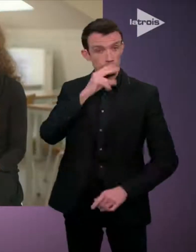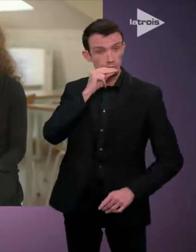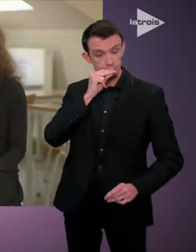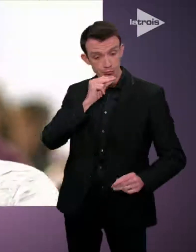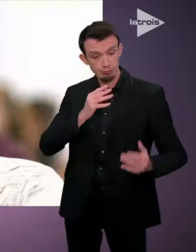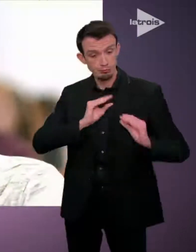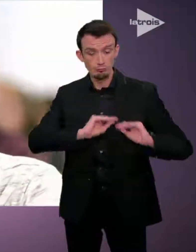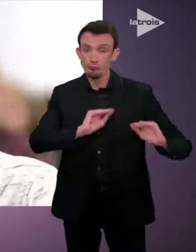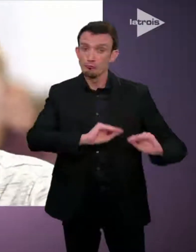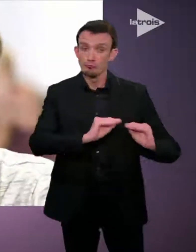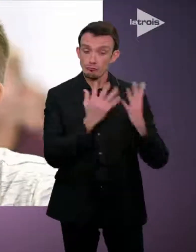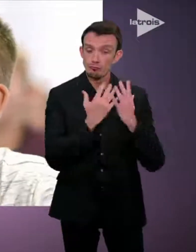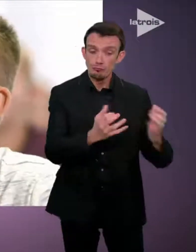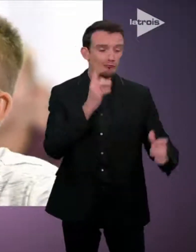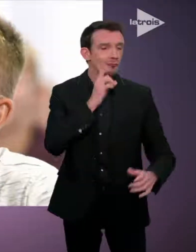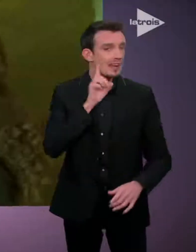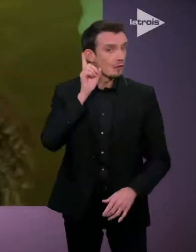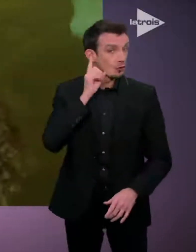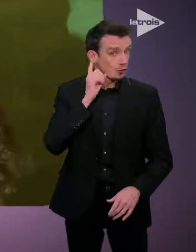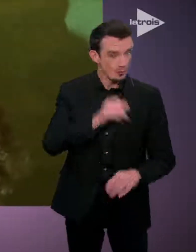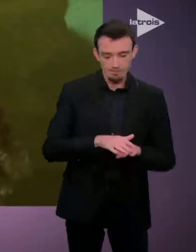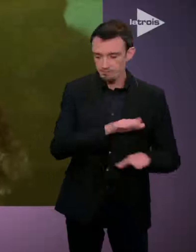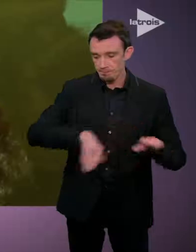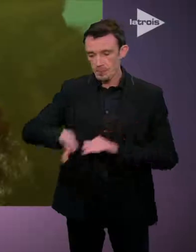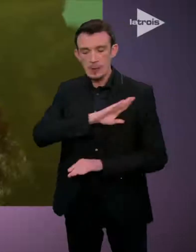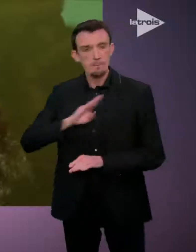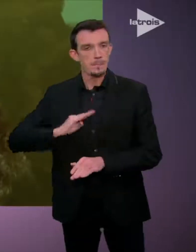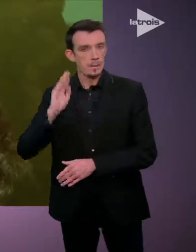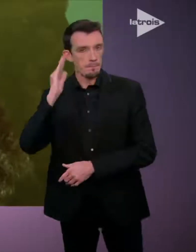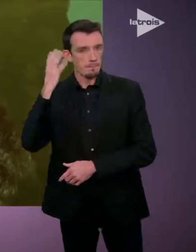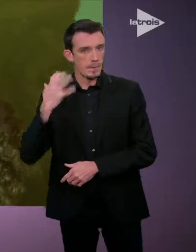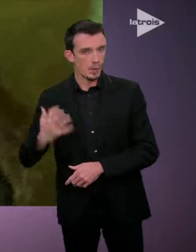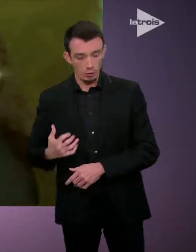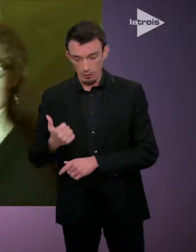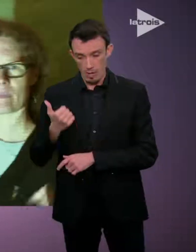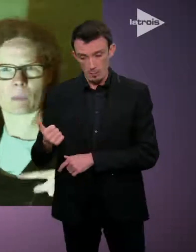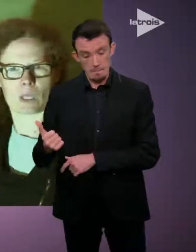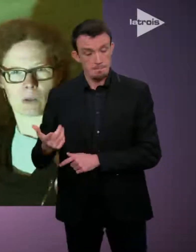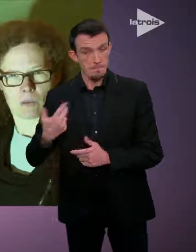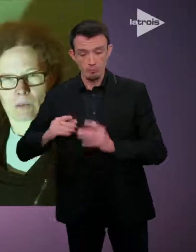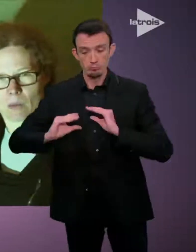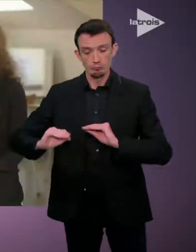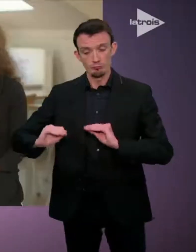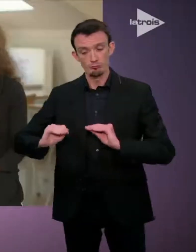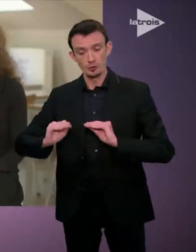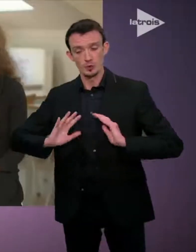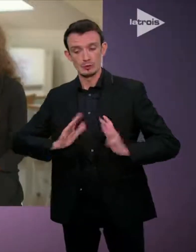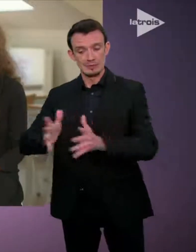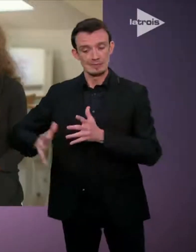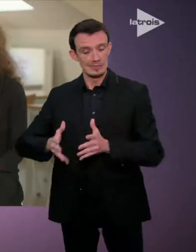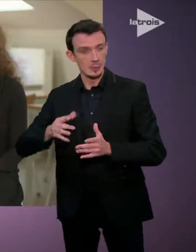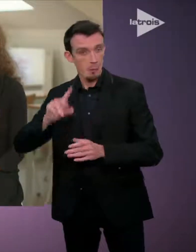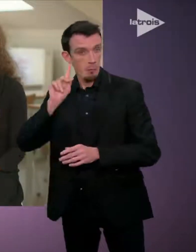entendants. Madame Mélotte, elle dispense le cours de maths aux malentendants, mais elle ne traduit pas ce que je